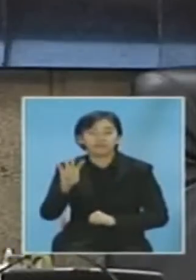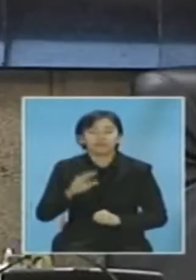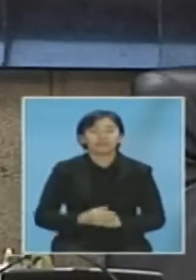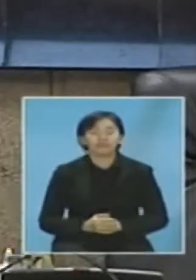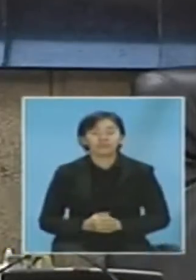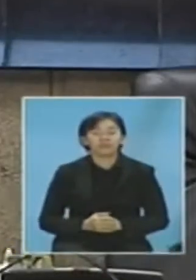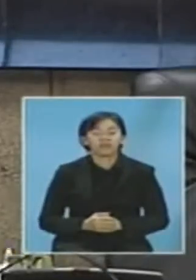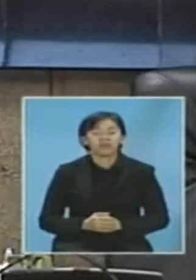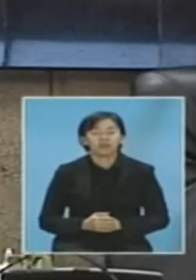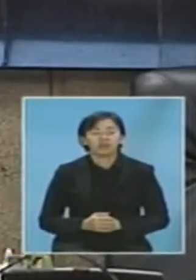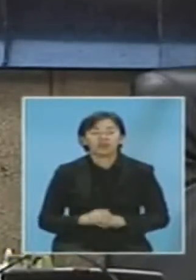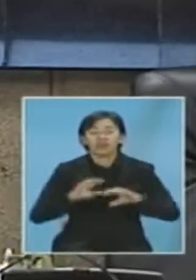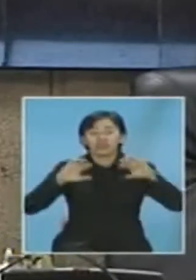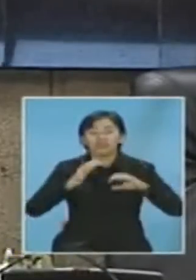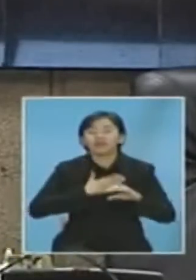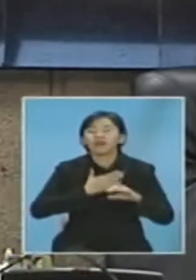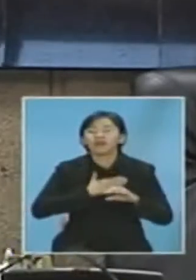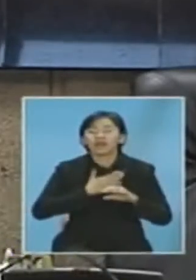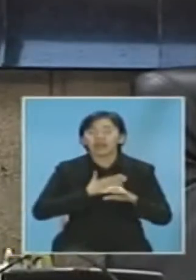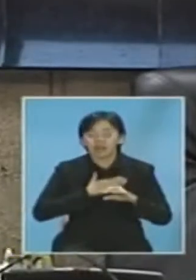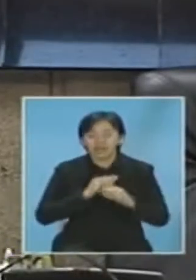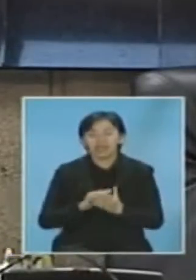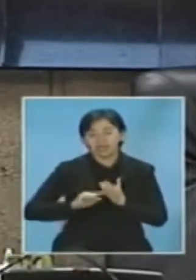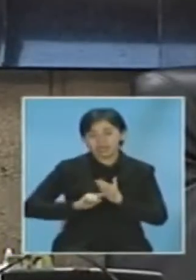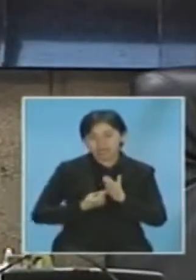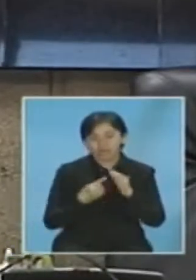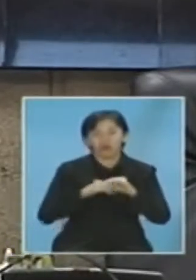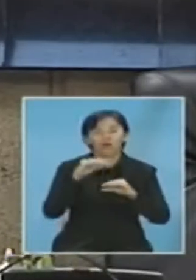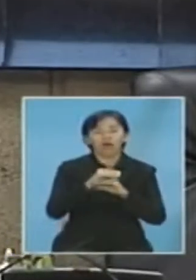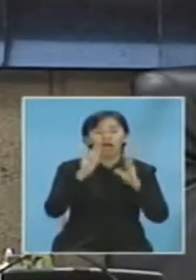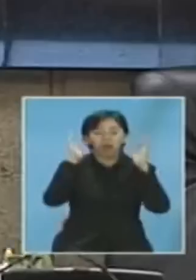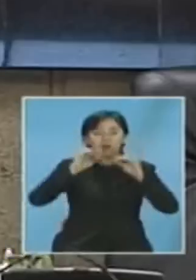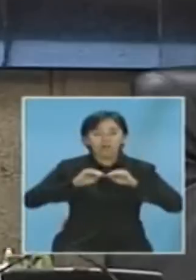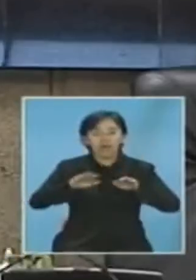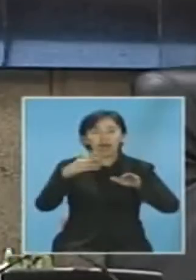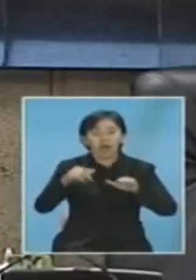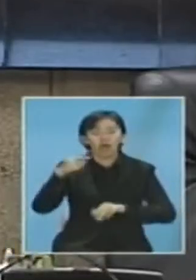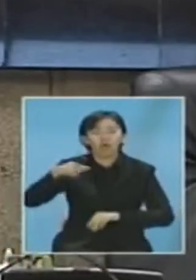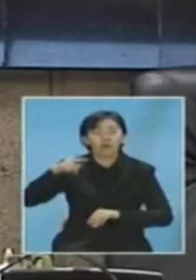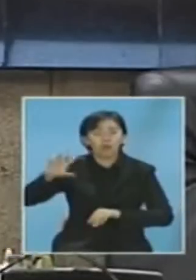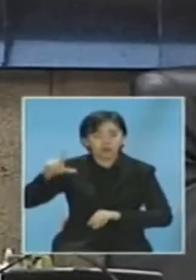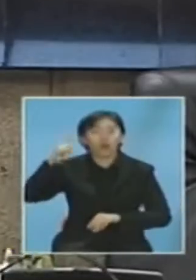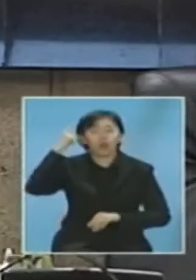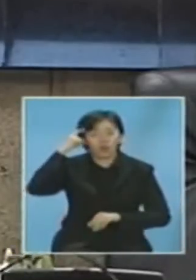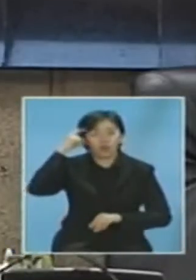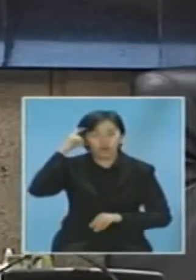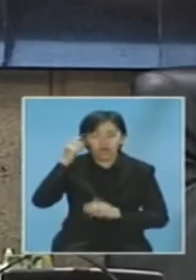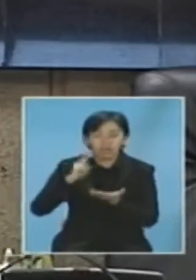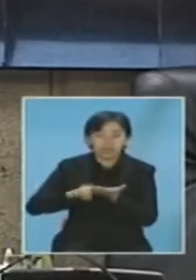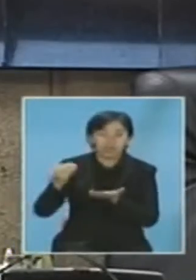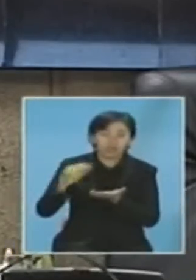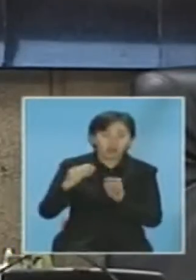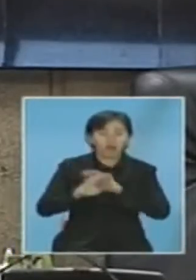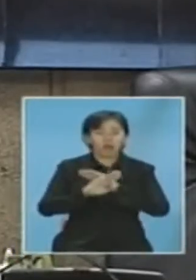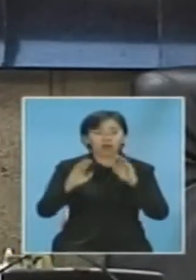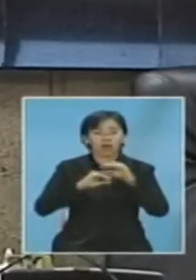2554อันเป็นเวลาที่รัฐบาลได้ประกาศการเริ่มโครงการแล้วและปปช.ก็ทราบดีค่ะว่าการมีหนังสือให้ยกเลิกโคร